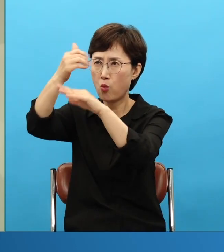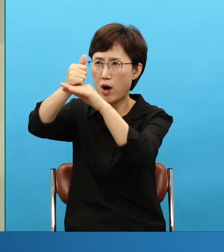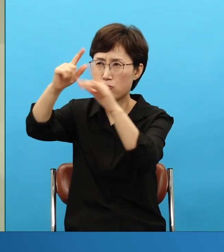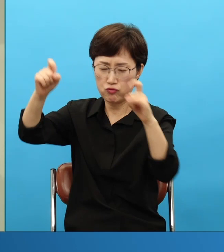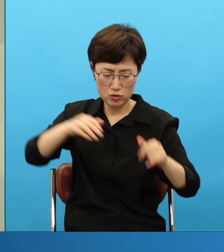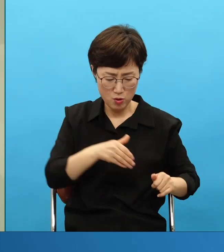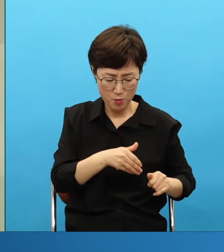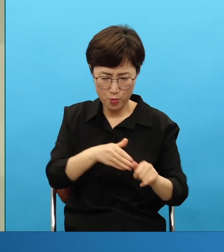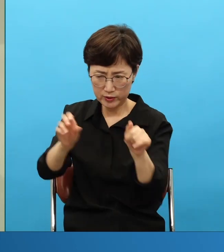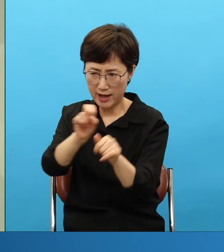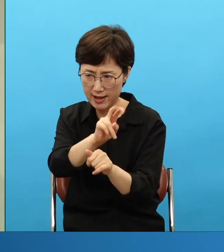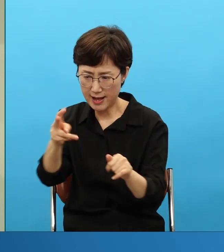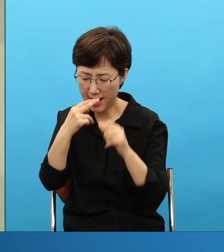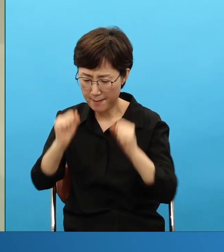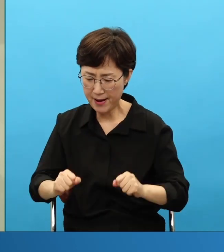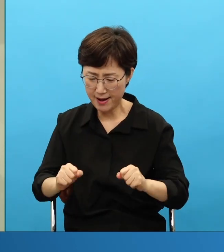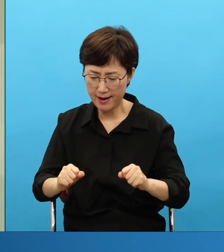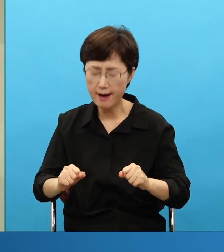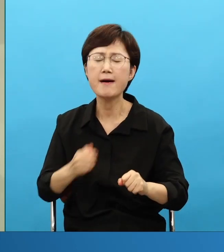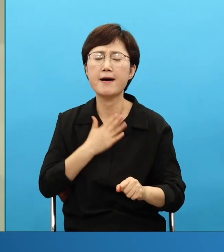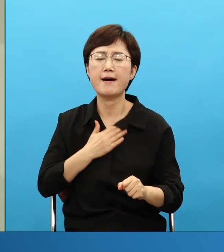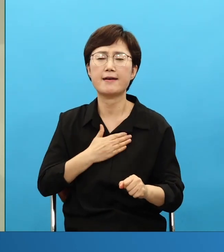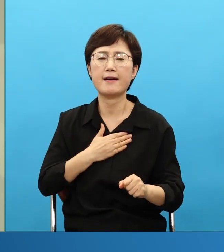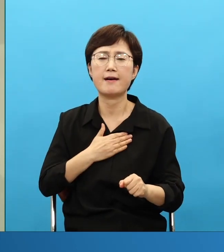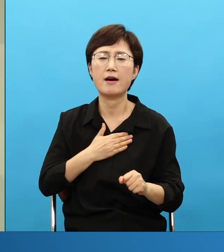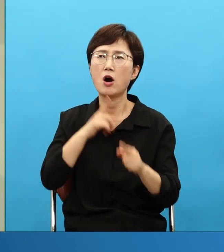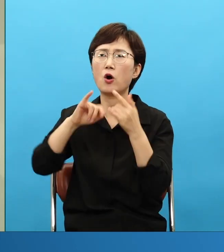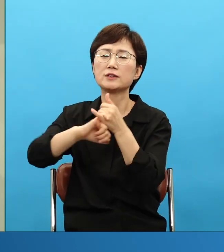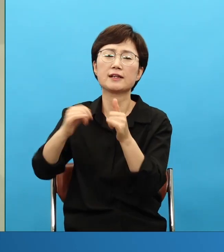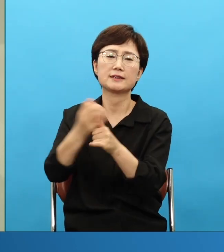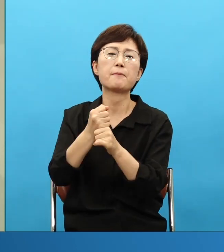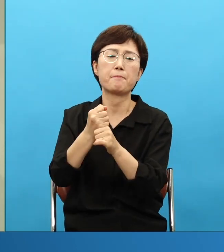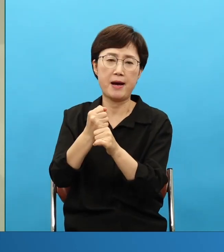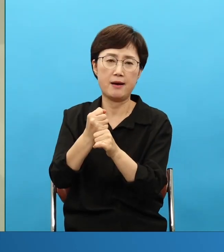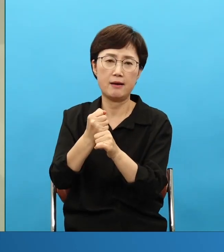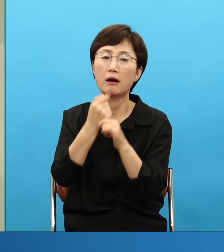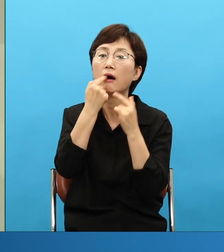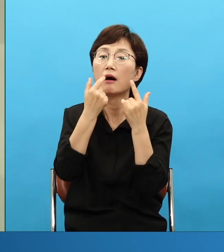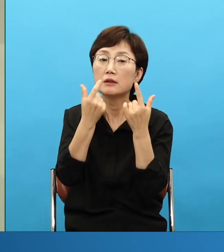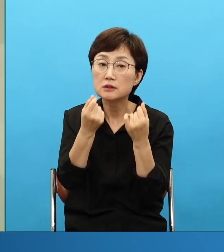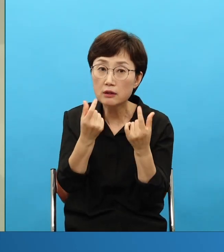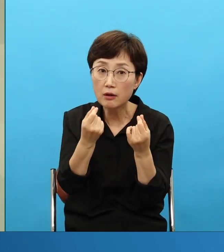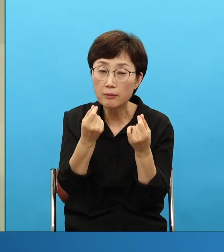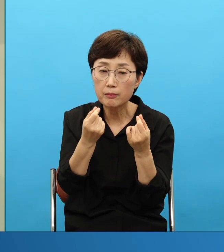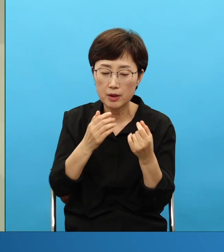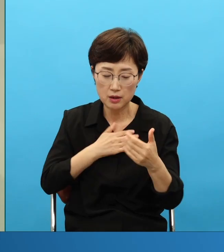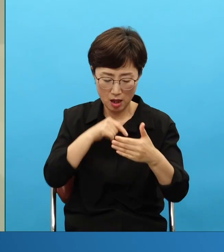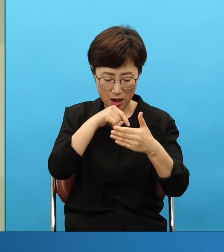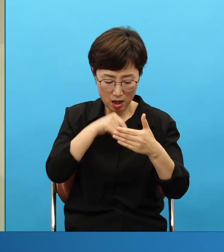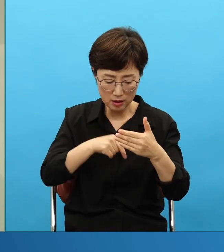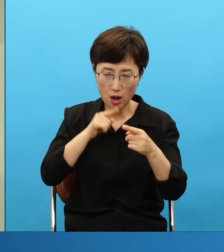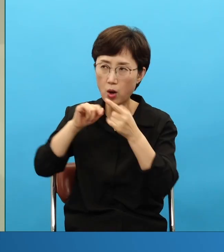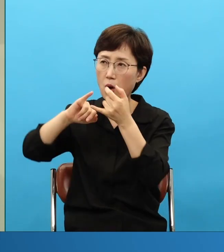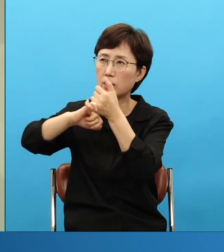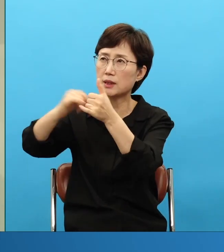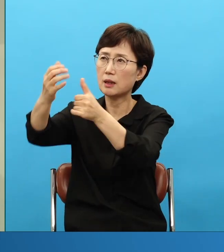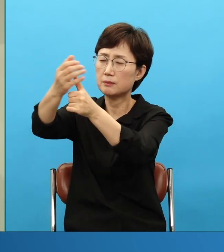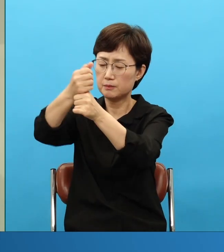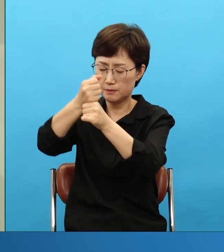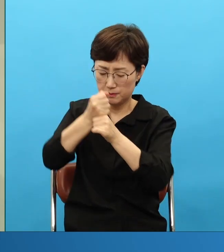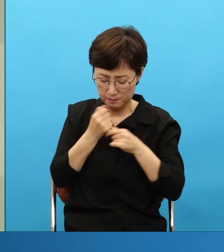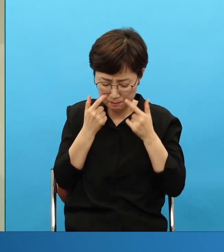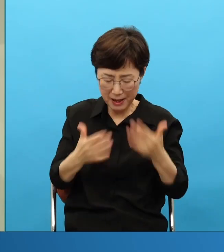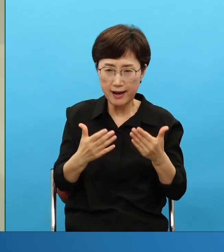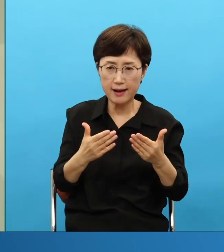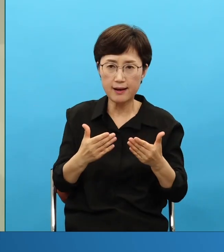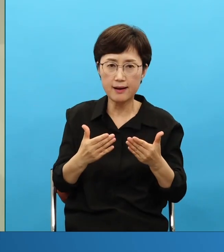how accurately 이렇게 did she 되는 see? 겁니다. This is what happens. 여러분이 확실한 망대를 세워라. You have to raise your sure partisan. 그러면 하나님의 역사는